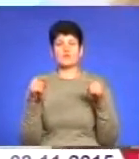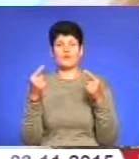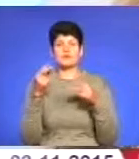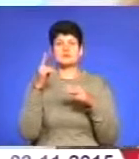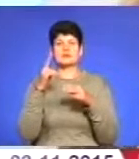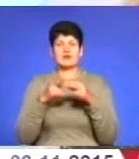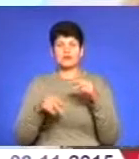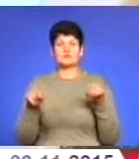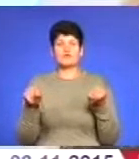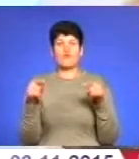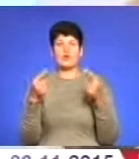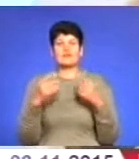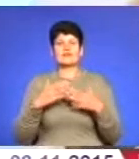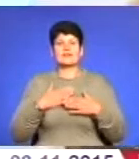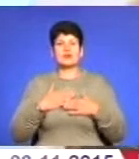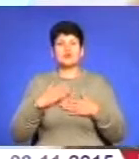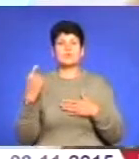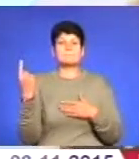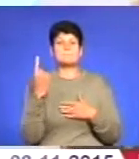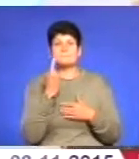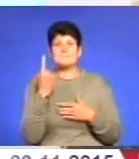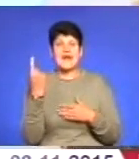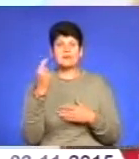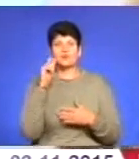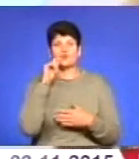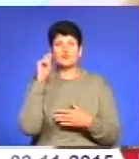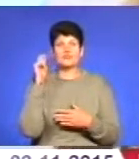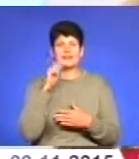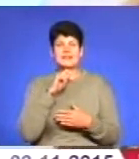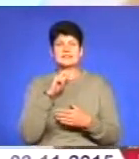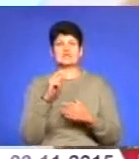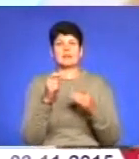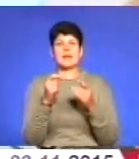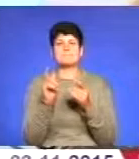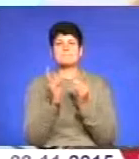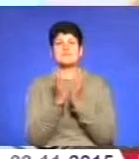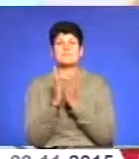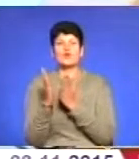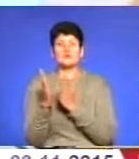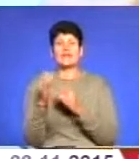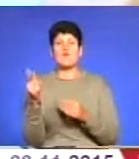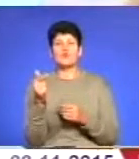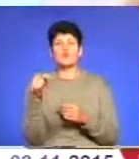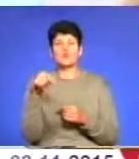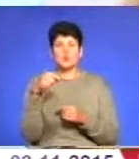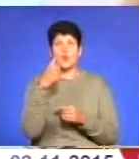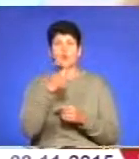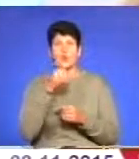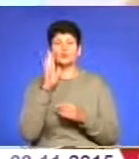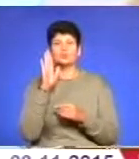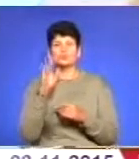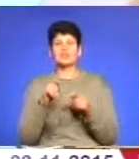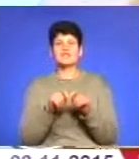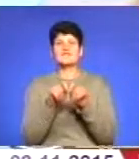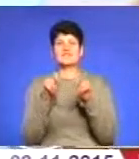завершуємо створення нашої першої української DAISY бібліотеки, яка в грудні цього року буде